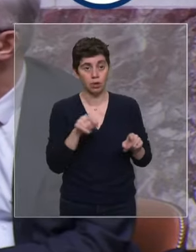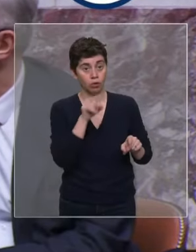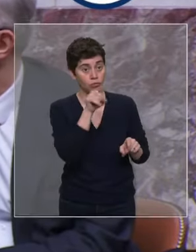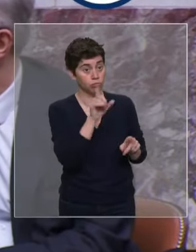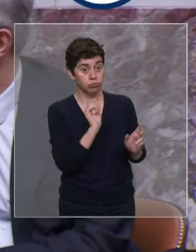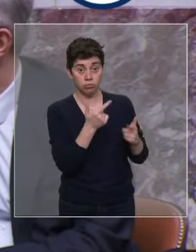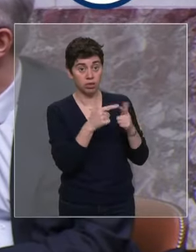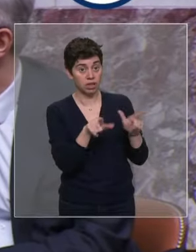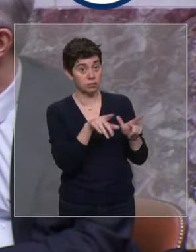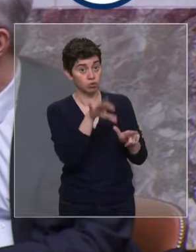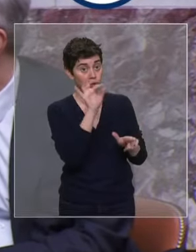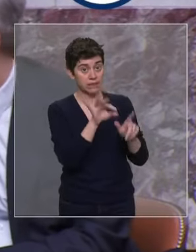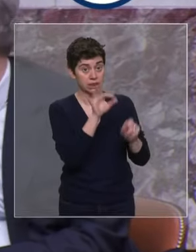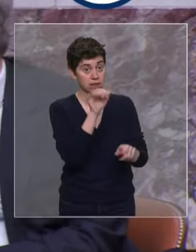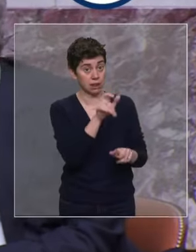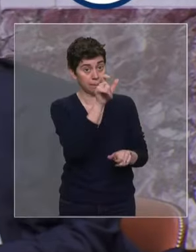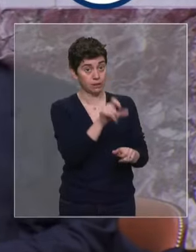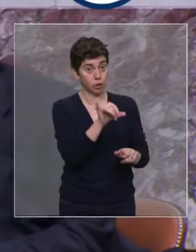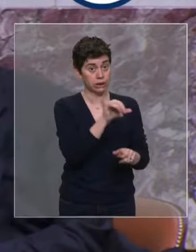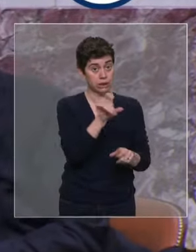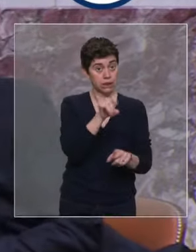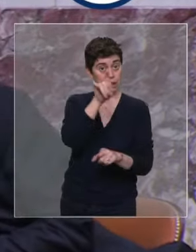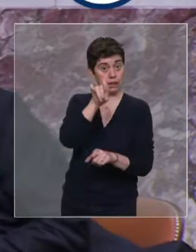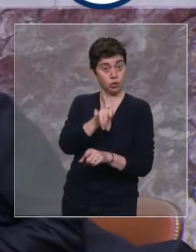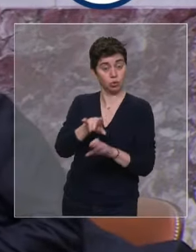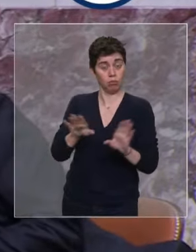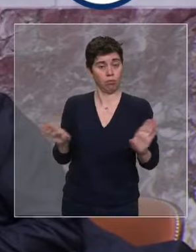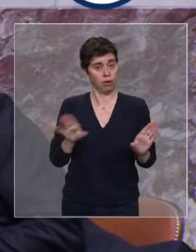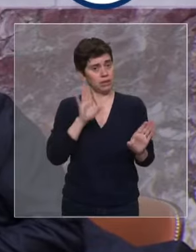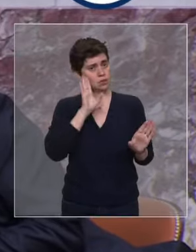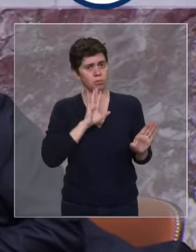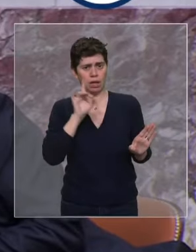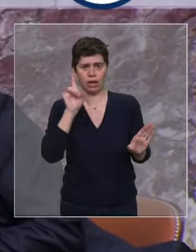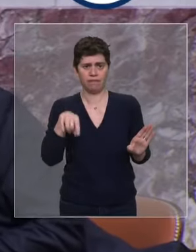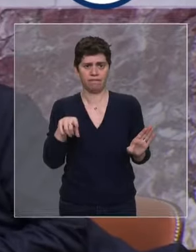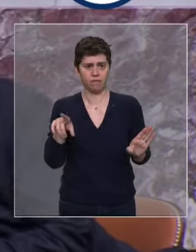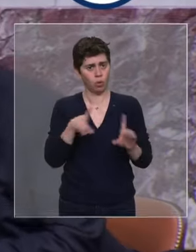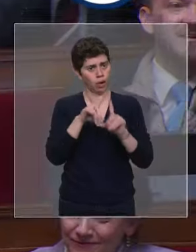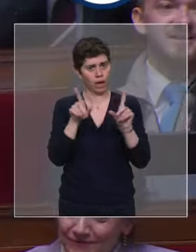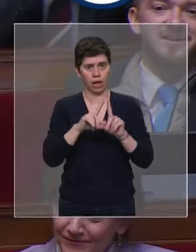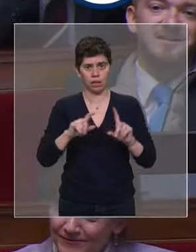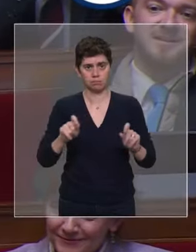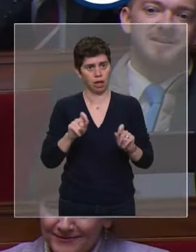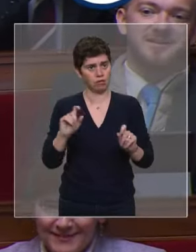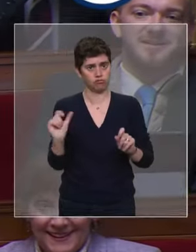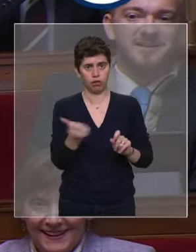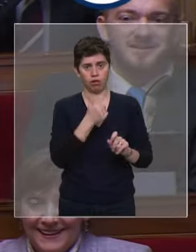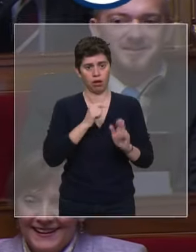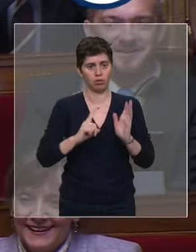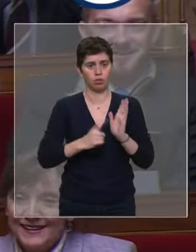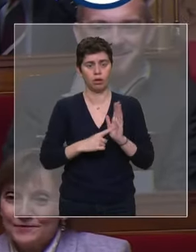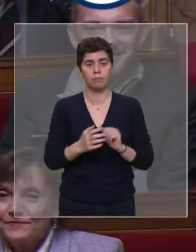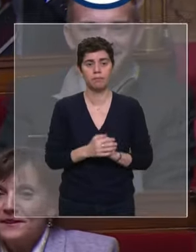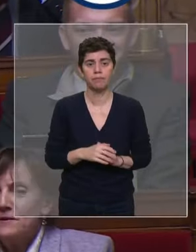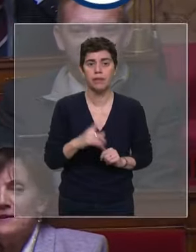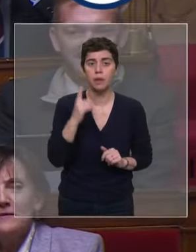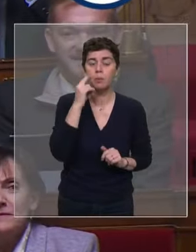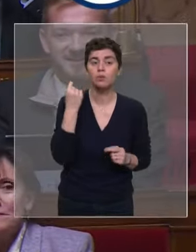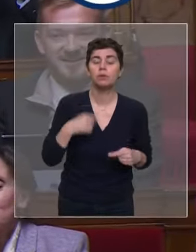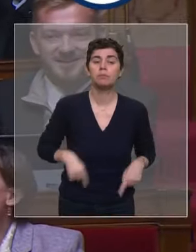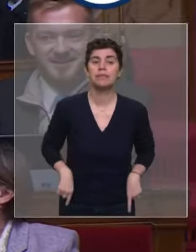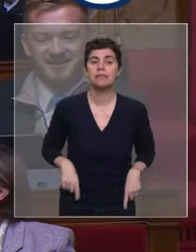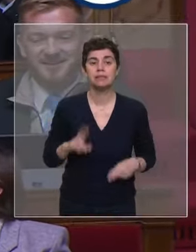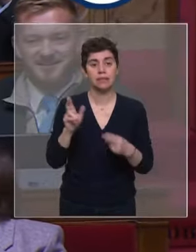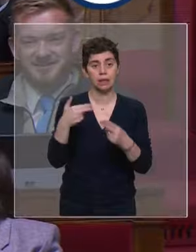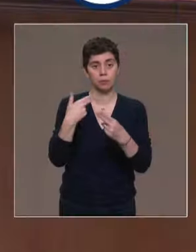libre de choisir les orateurs qui posent les questions. Donc s'il vous plaît, respectez les prérogatives de chacun. Monsieur le ministre, vous avez la parole.